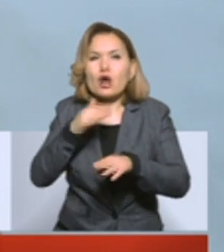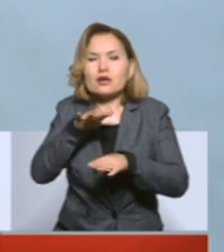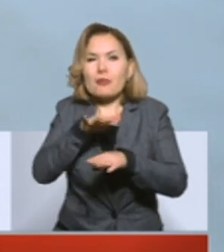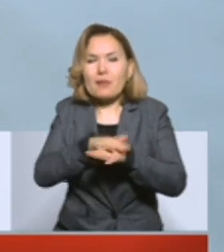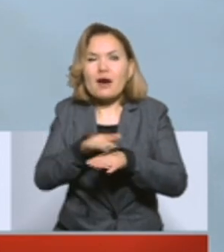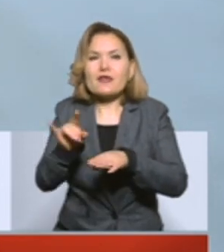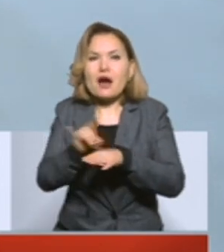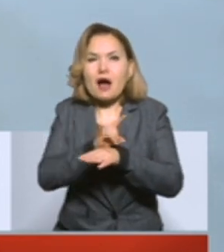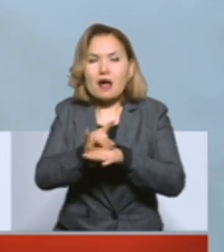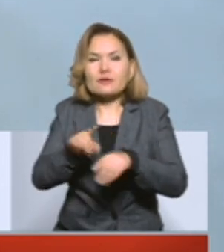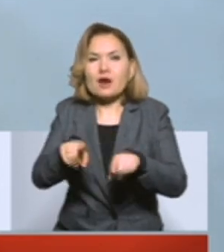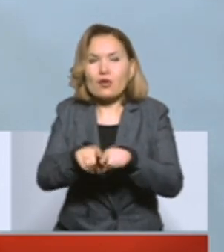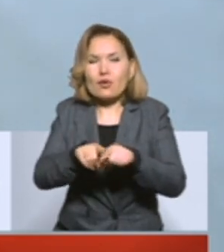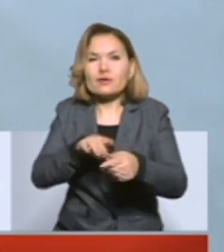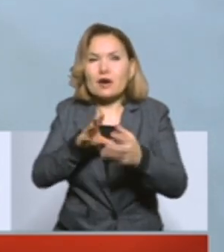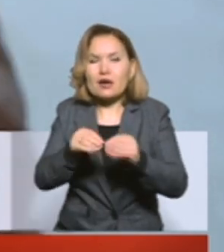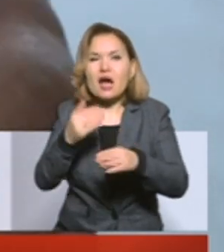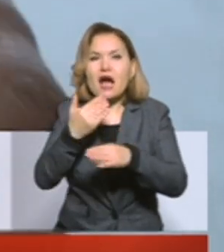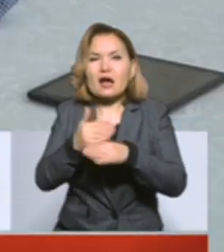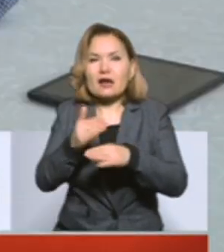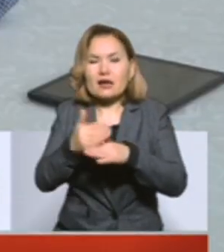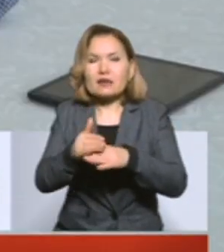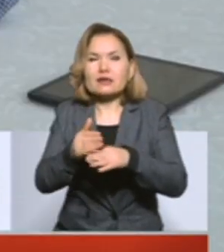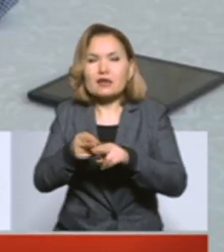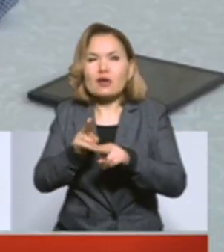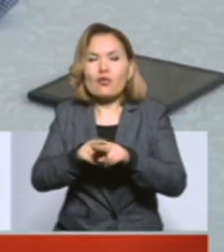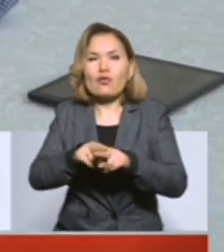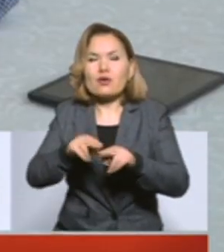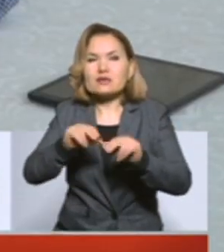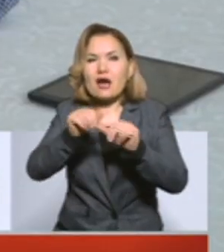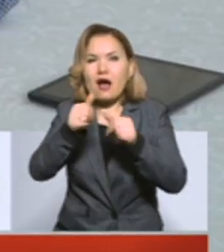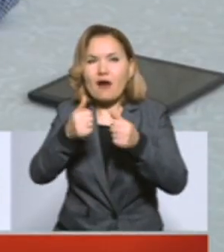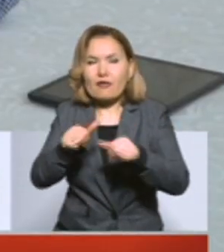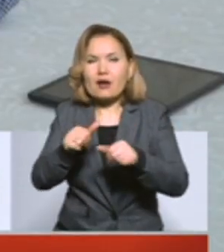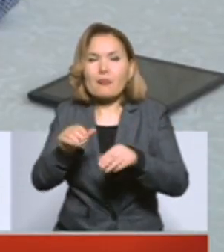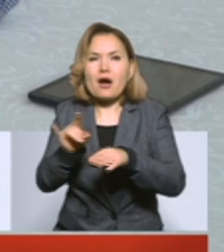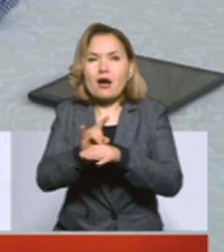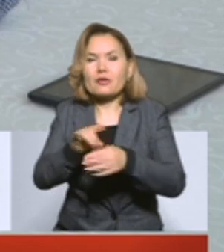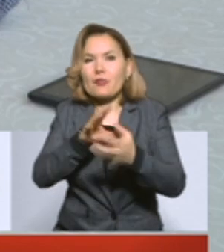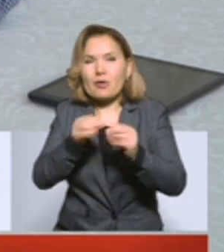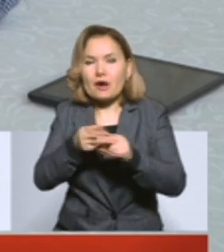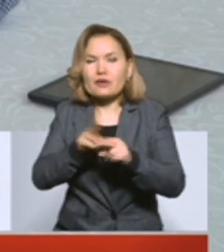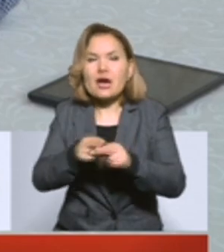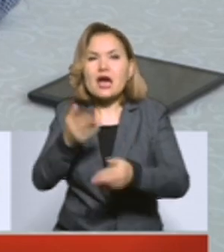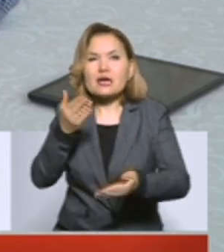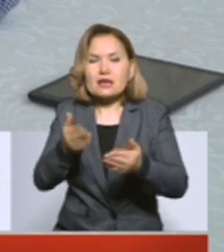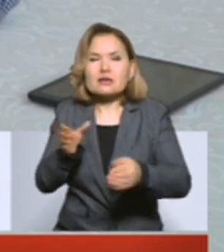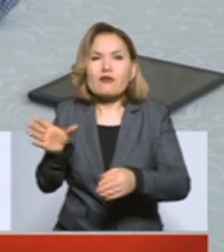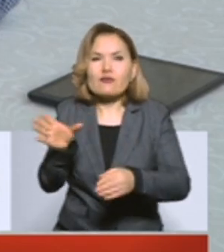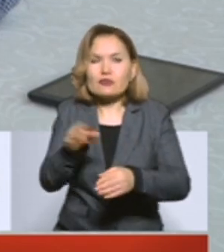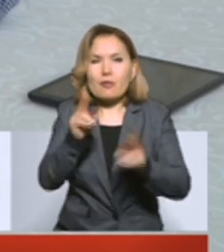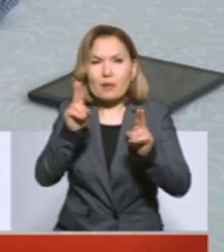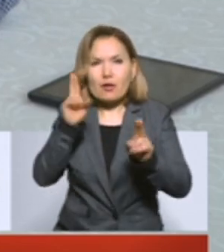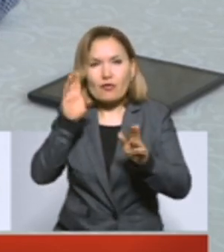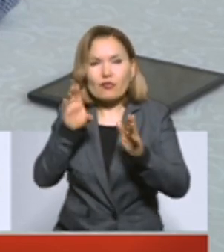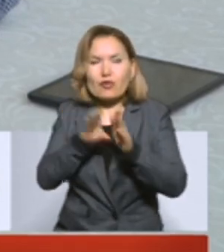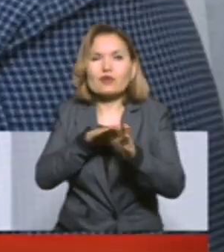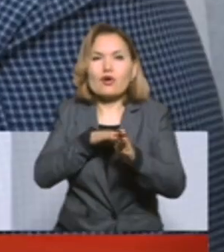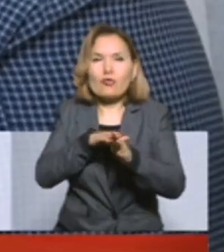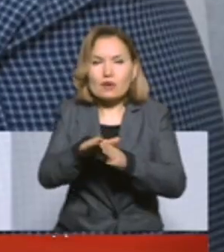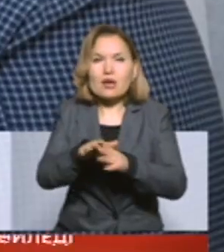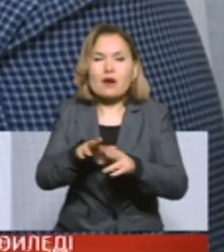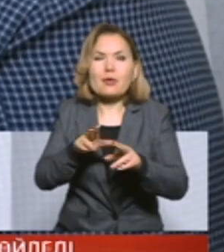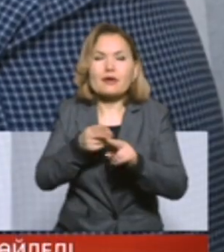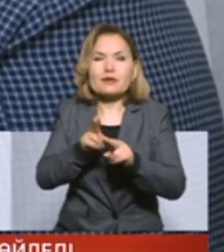атын жамылып, алаяқтар атыңыздан кредит алмақшы деп хабарласқан. Біздің айтқанымызды бұлжытпай орындасаңыз, оларға бірге тосқауыл қоямыз деп